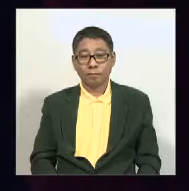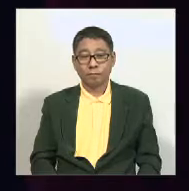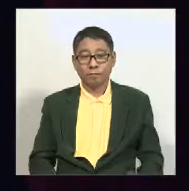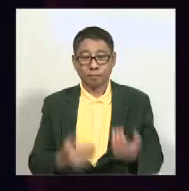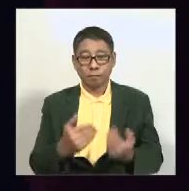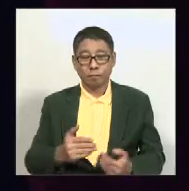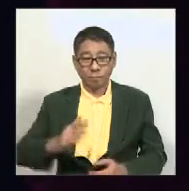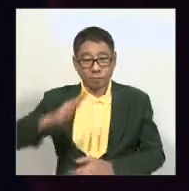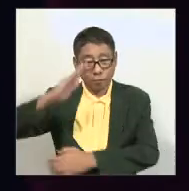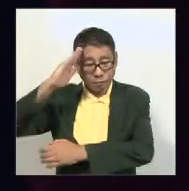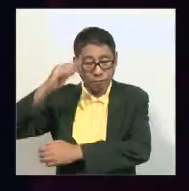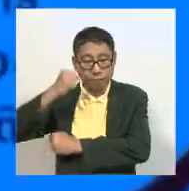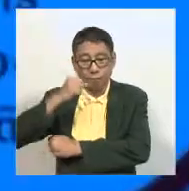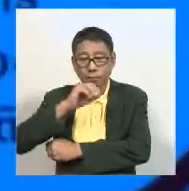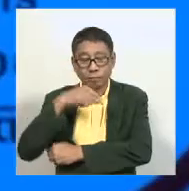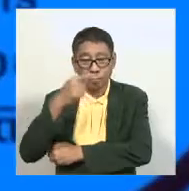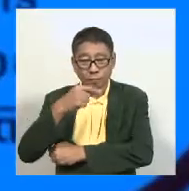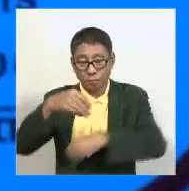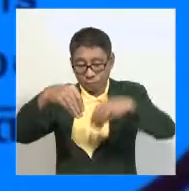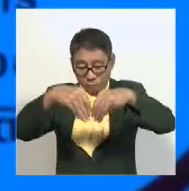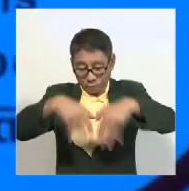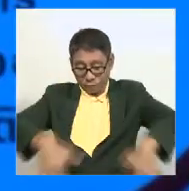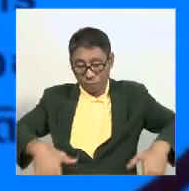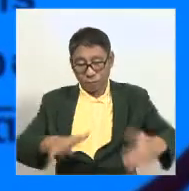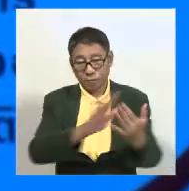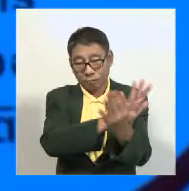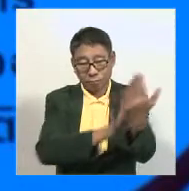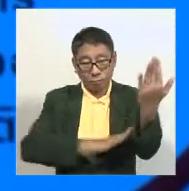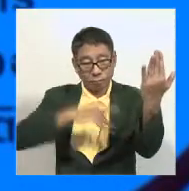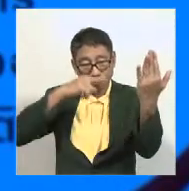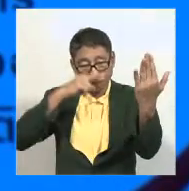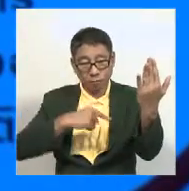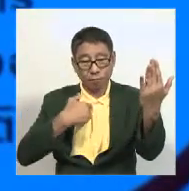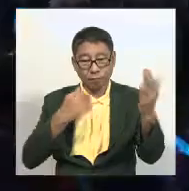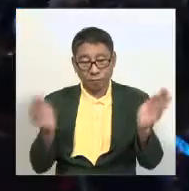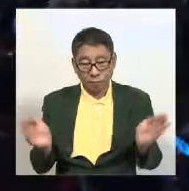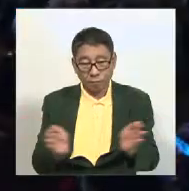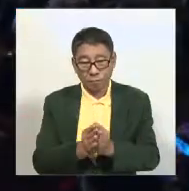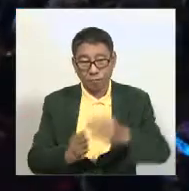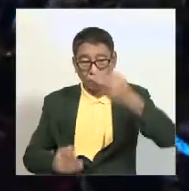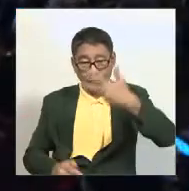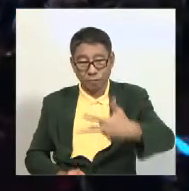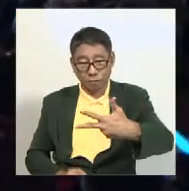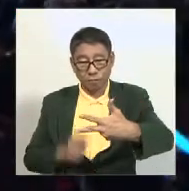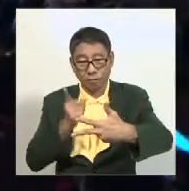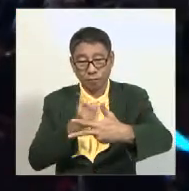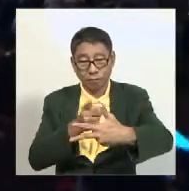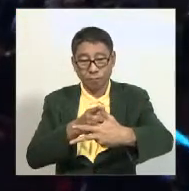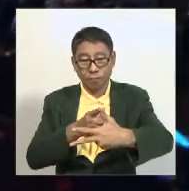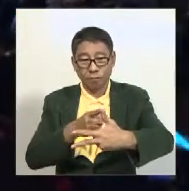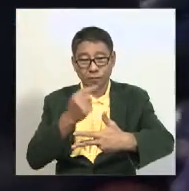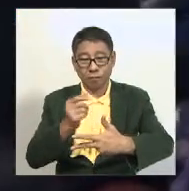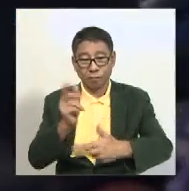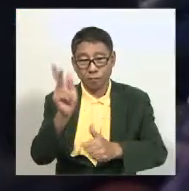นอกจากนี้นะครับพลเอกอภิรัตน์ยังได้กล่าวถึงโครงสร้างของประเทศไทยของเราเนี่ยนะว่าประกอบด้วย3เสาหลักด้วยกันก็คือเสา